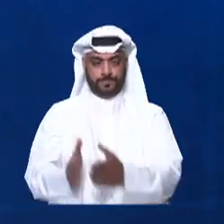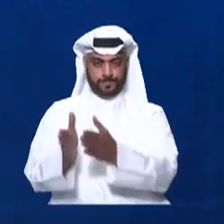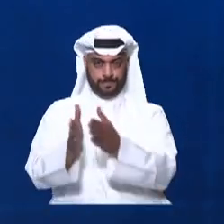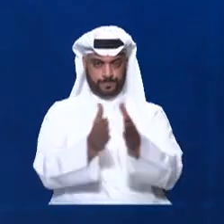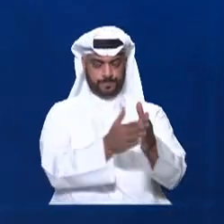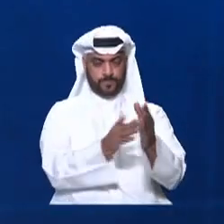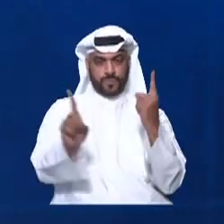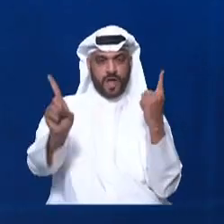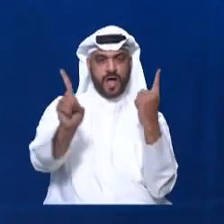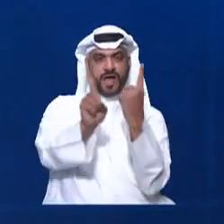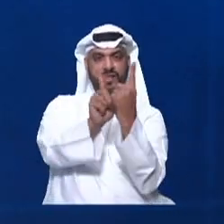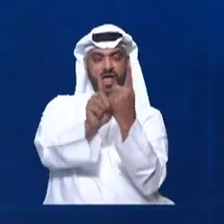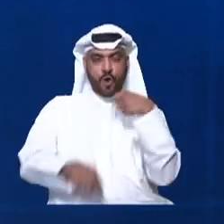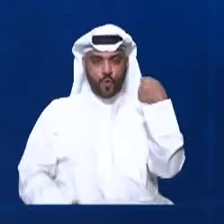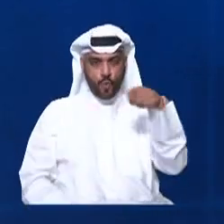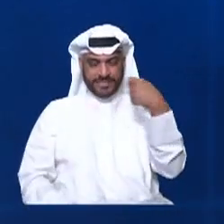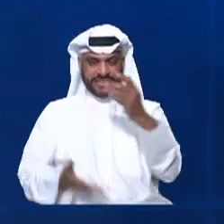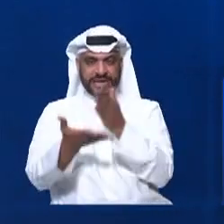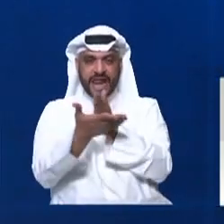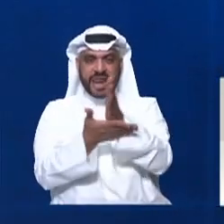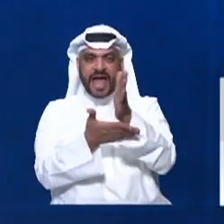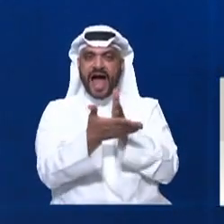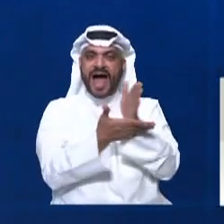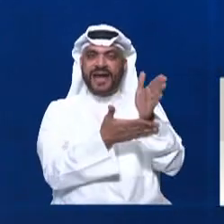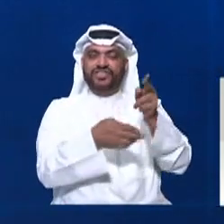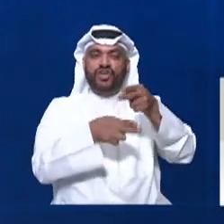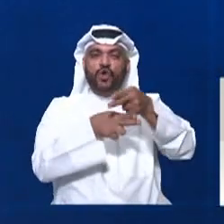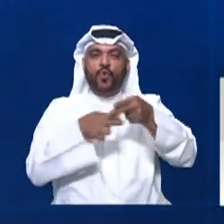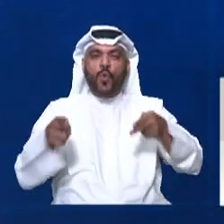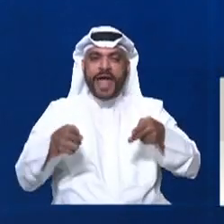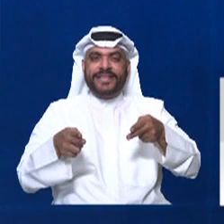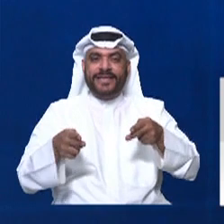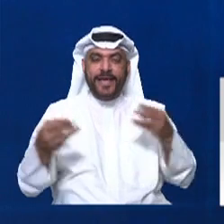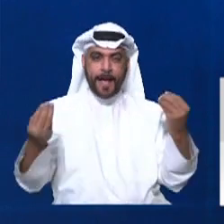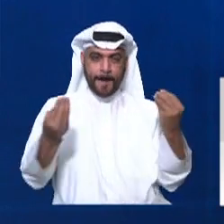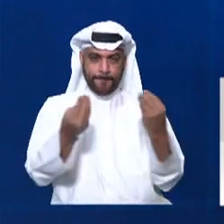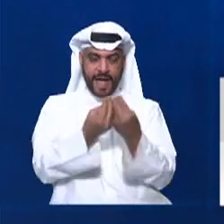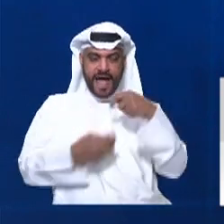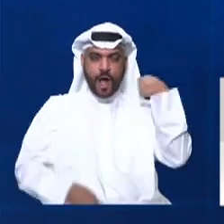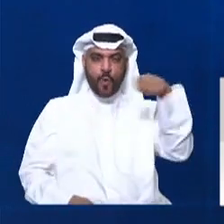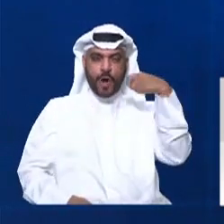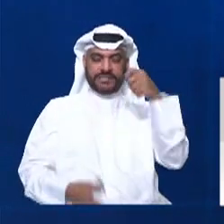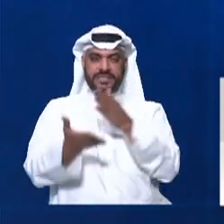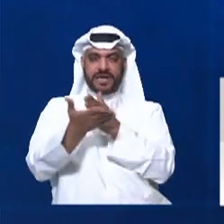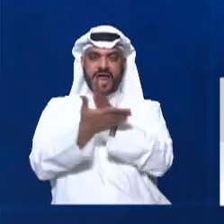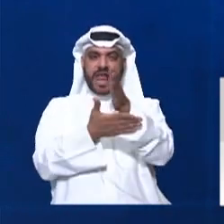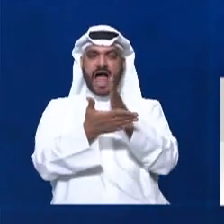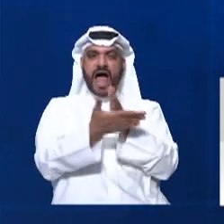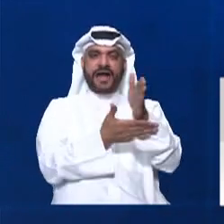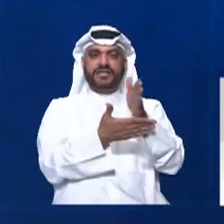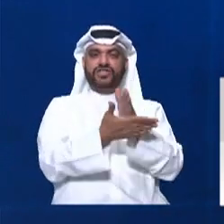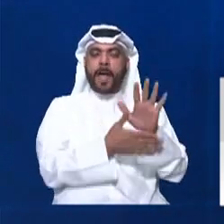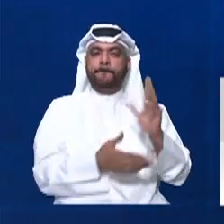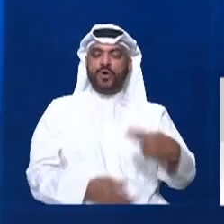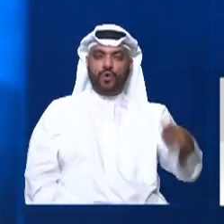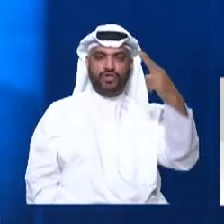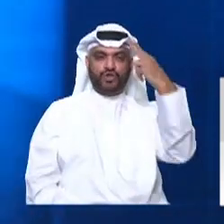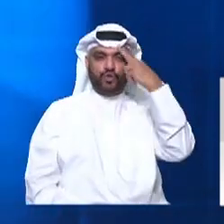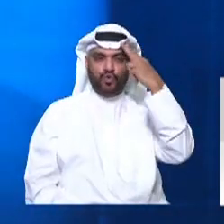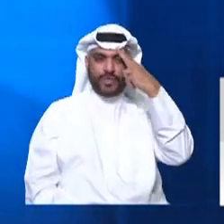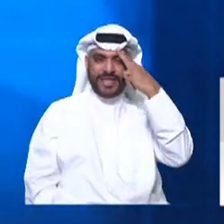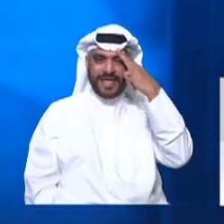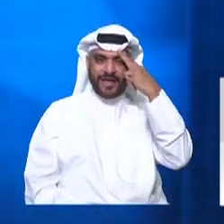التقى وزير الخارجية الشيخ سالم عبد الله الجابر الصباح مع وزير خارجية المملكة العربية السعودية